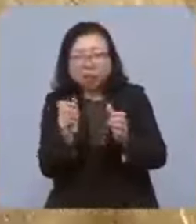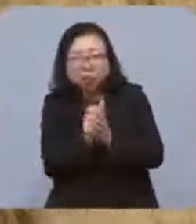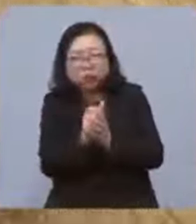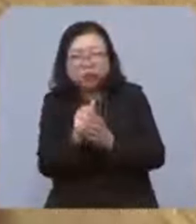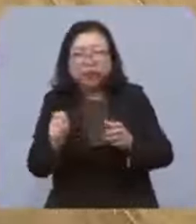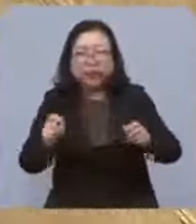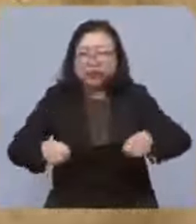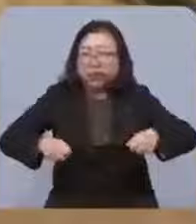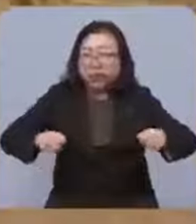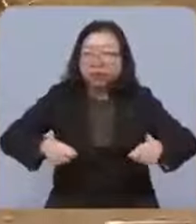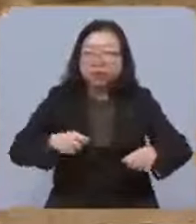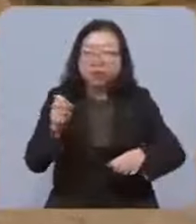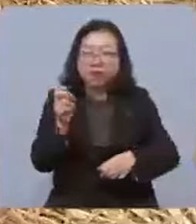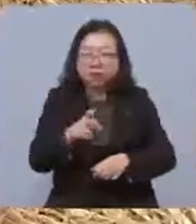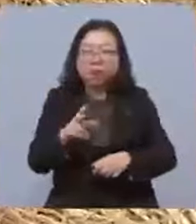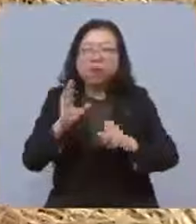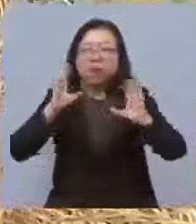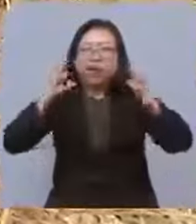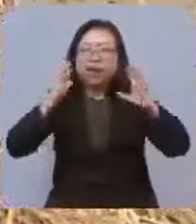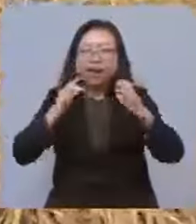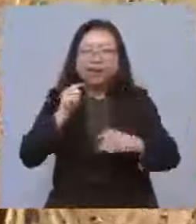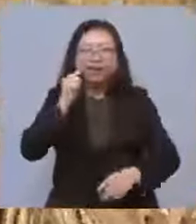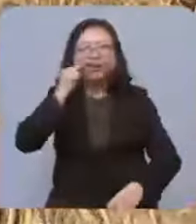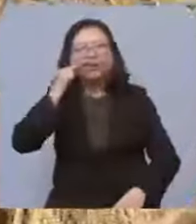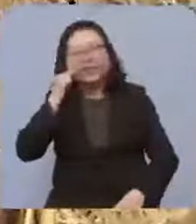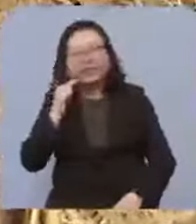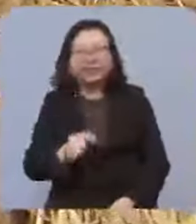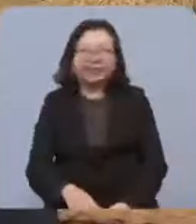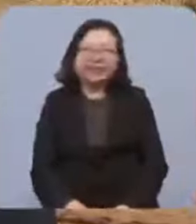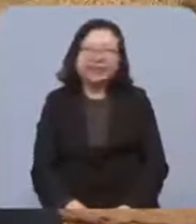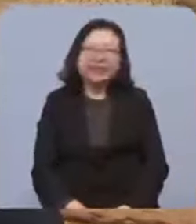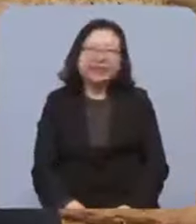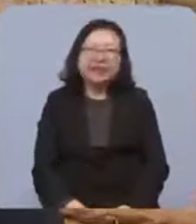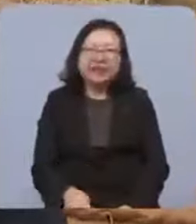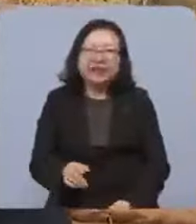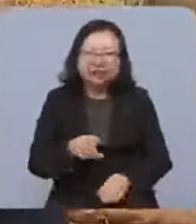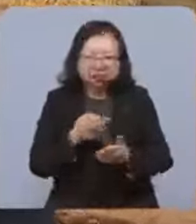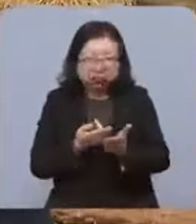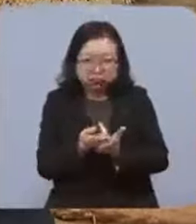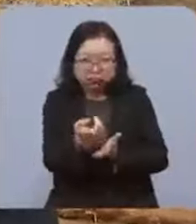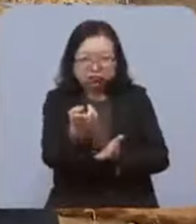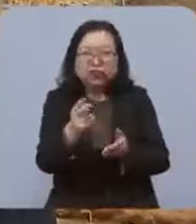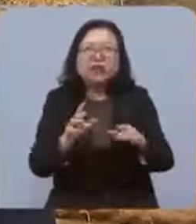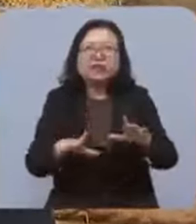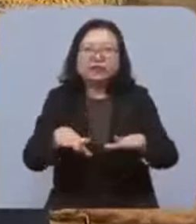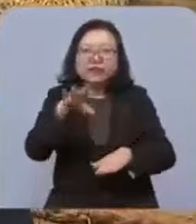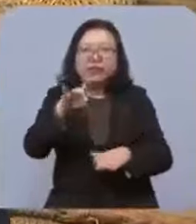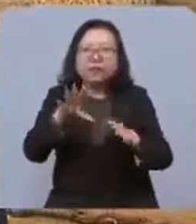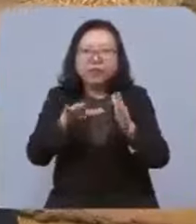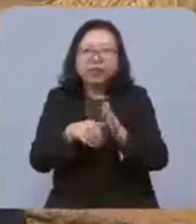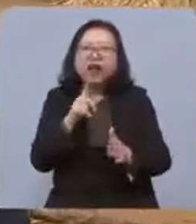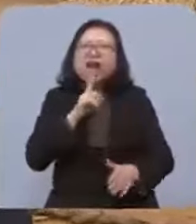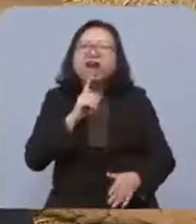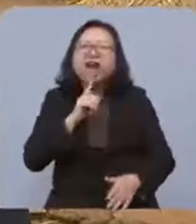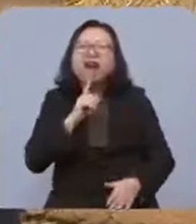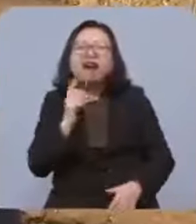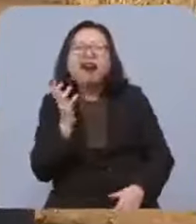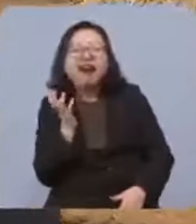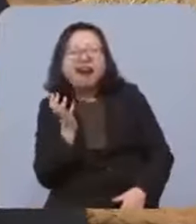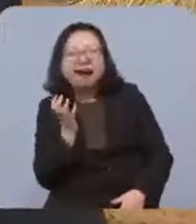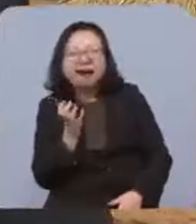매장은 축제장을 찾은 아이들에게 인기 만점입니다. 처음에 탔을 때는 엉덩이에 박아서 아프긴